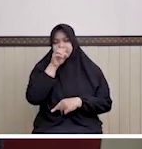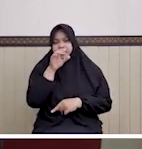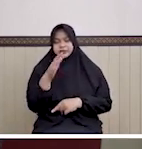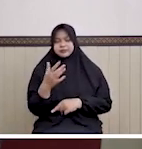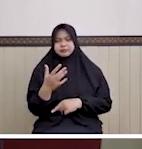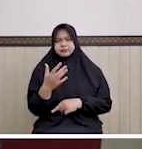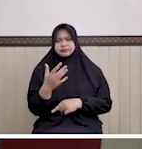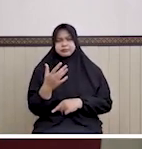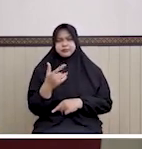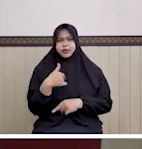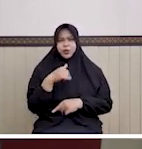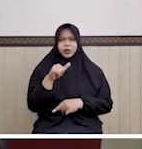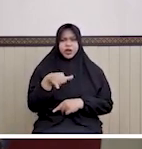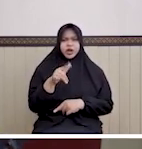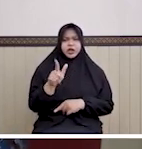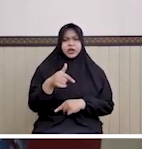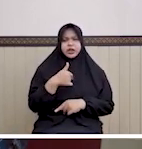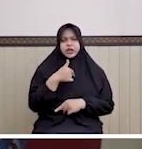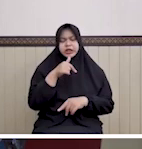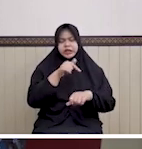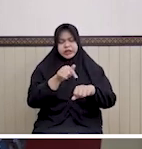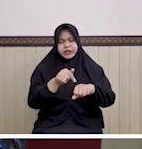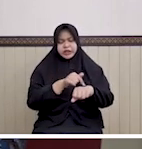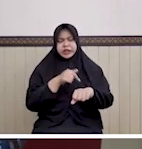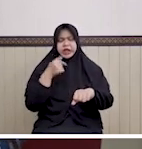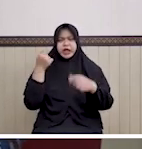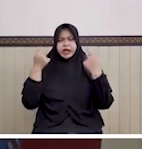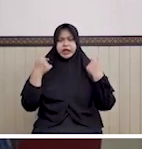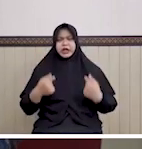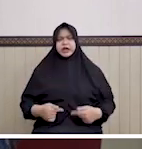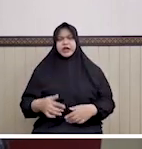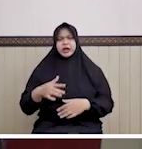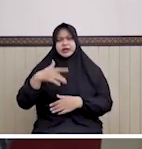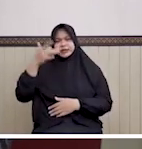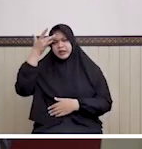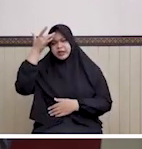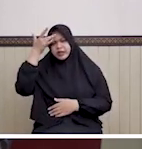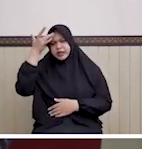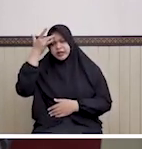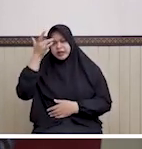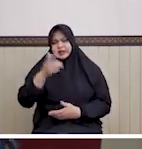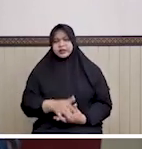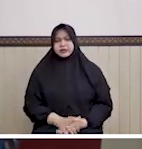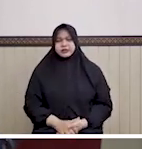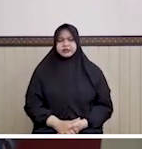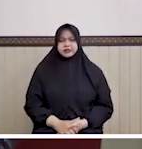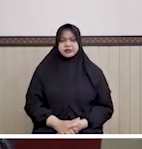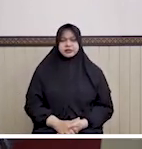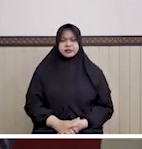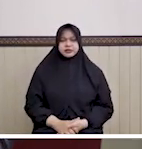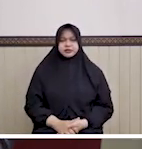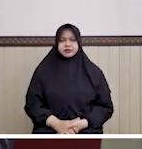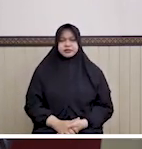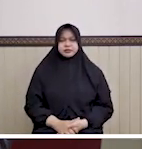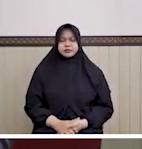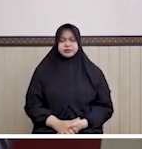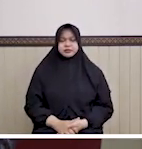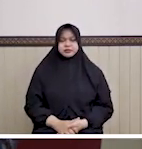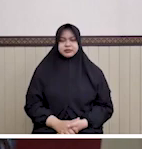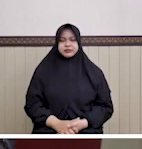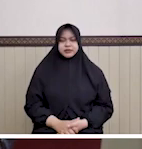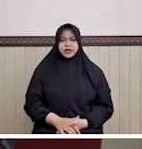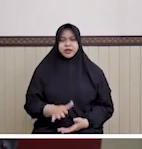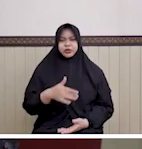Oh ya sini lo yang sakit gitu terus ini bagian tubuh saya ini kok mengalami perubahan seperti ini